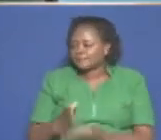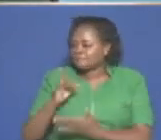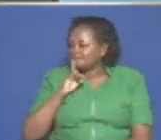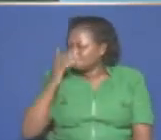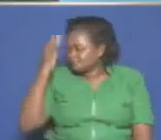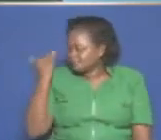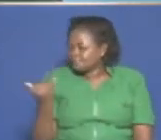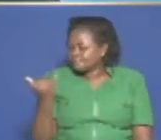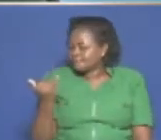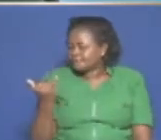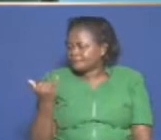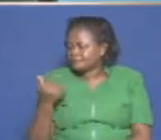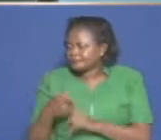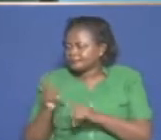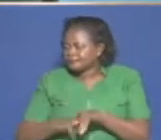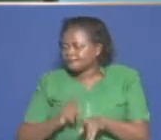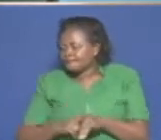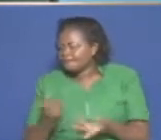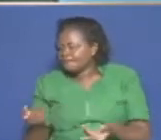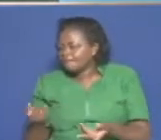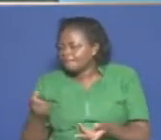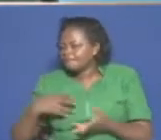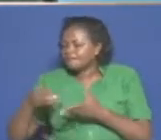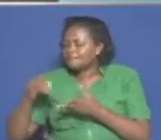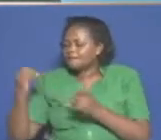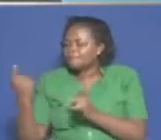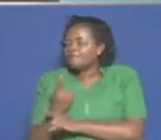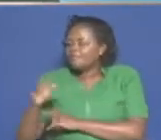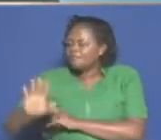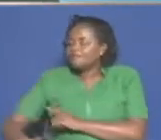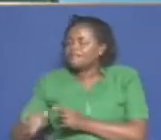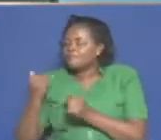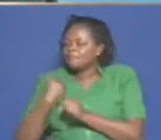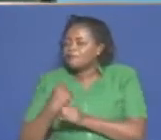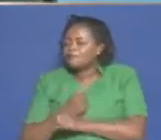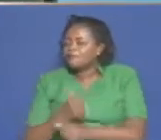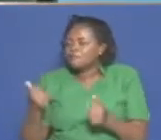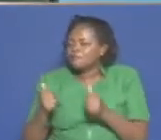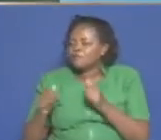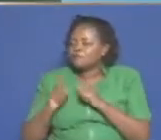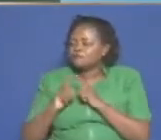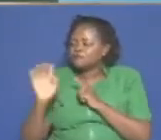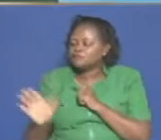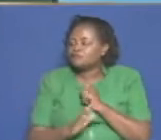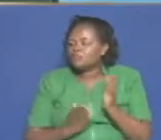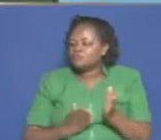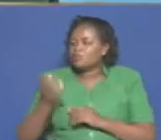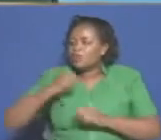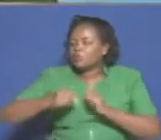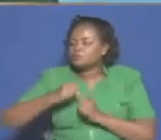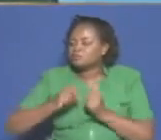bunge la kitaifa, lakini unapokwenda katika maeneo bunge yao wametekeleza kazi. kuzungumza kwao ni kupitia matendo.